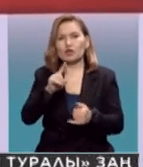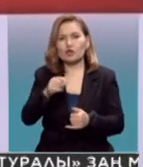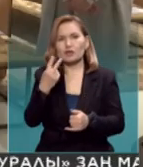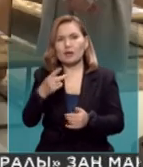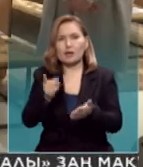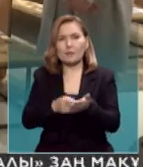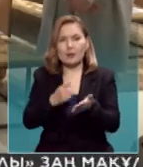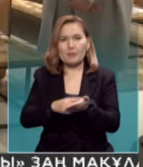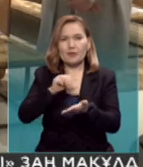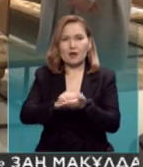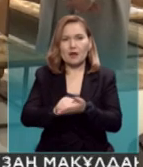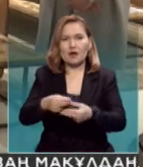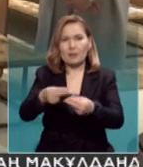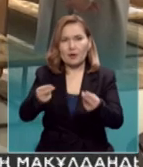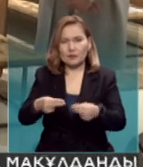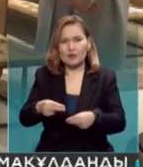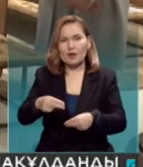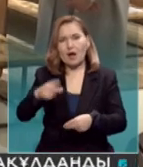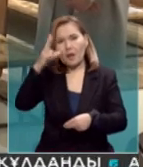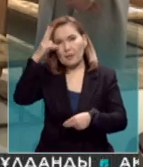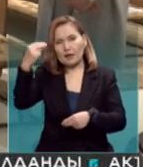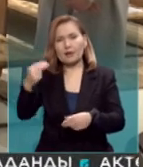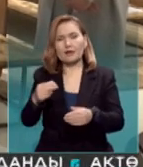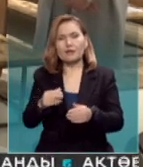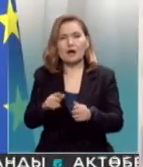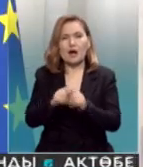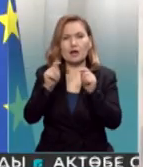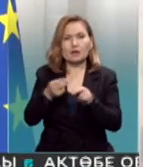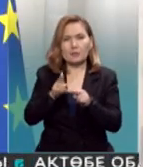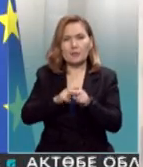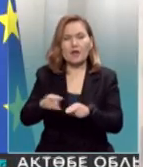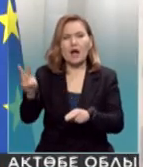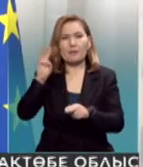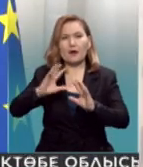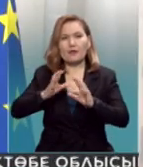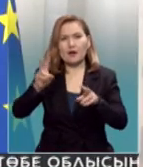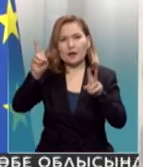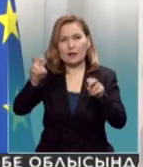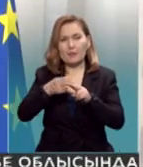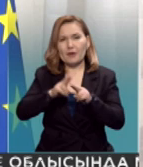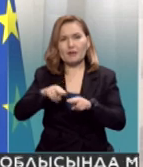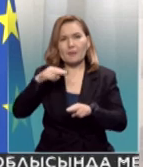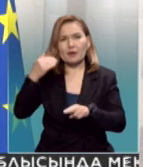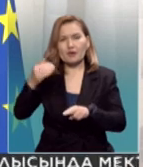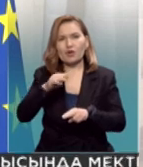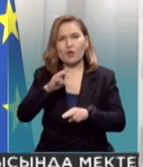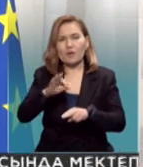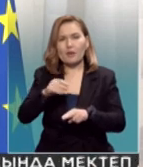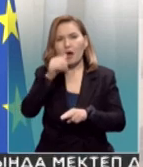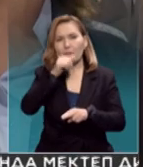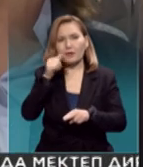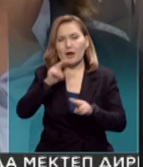тұратын басылымның жаңа номері Брюссельде көпшілікке таныстырылды. Дипломатиялық әлем журналында президент Тоқаевтың былтыр